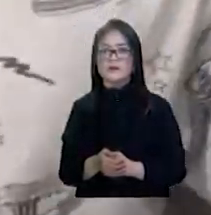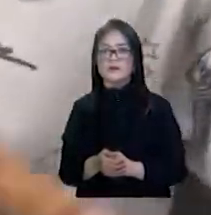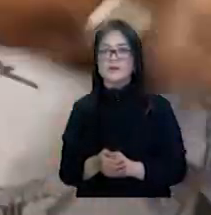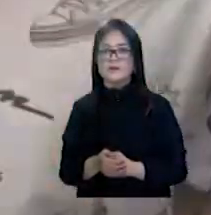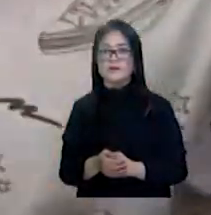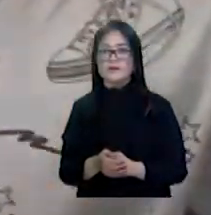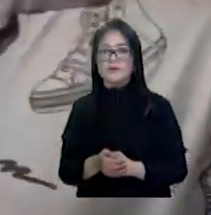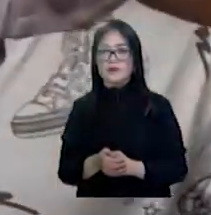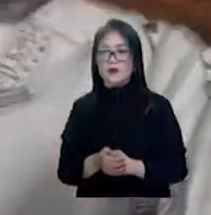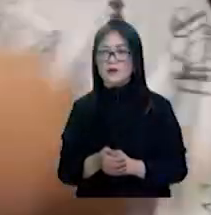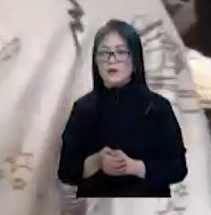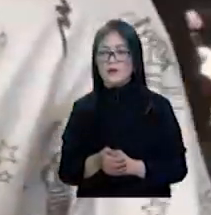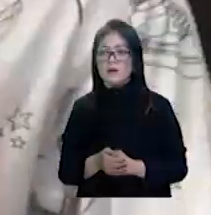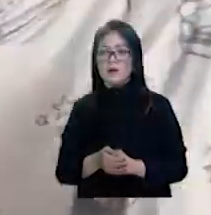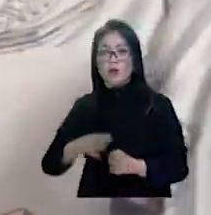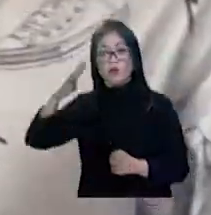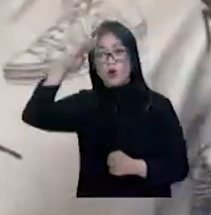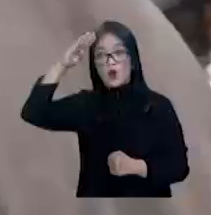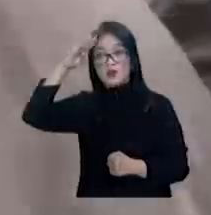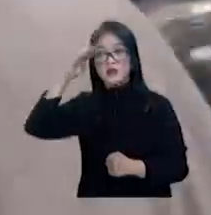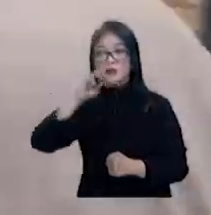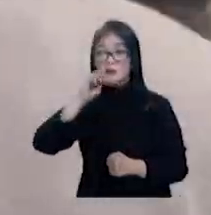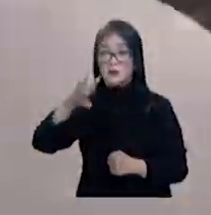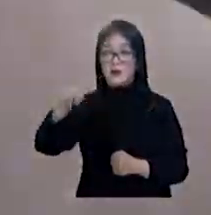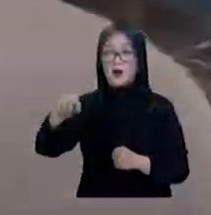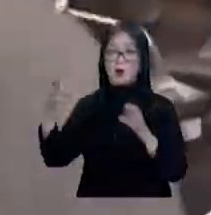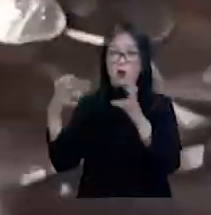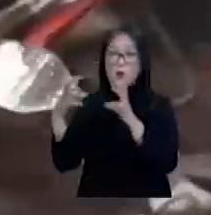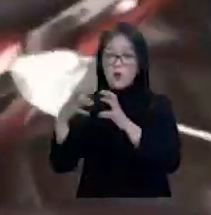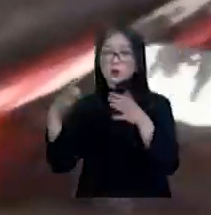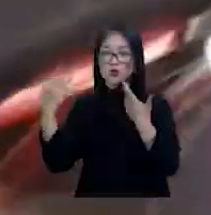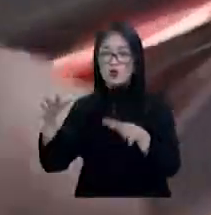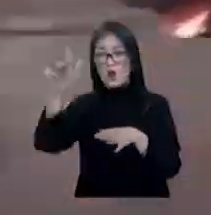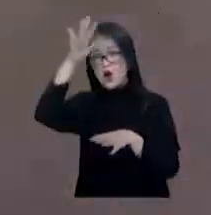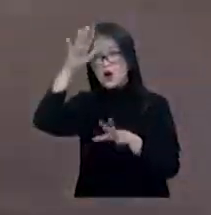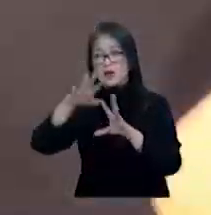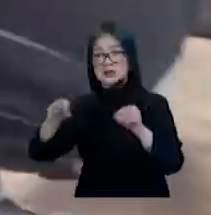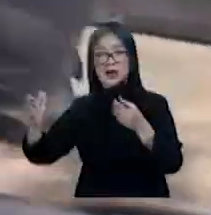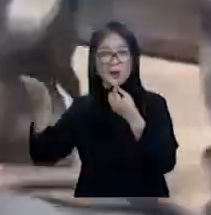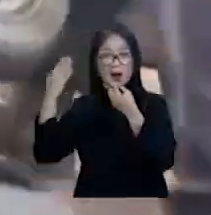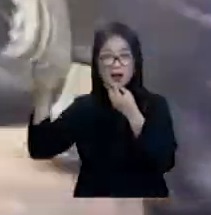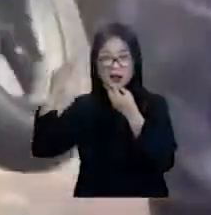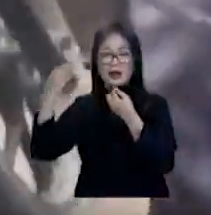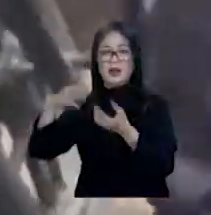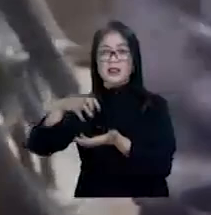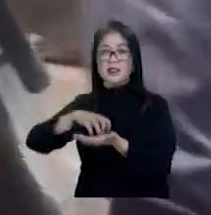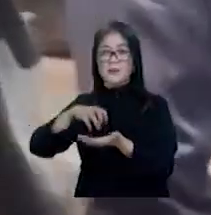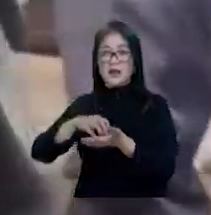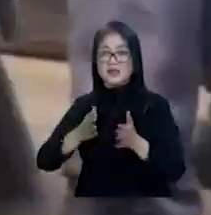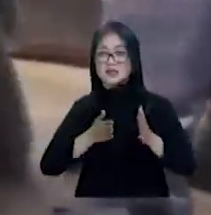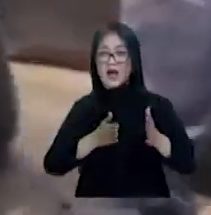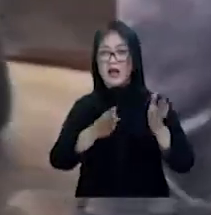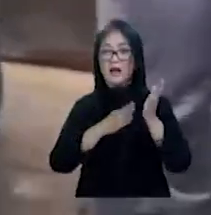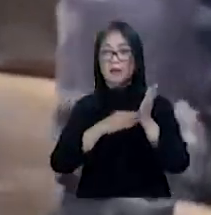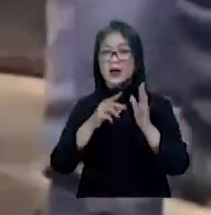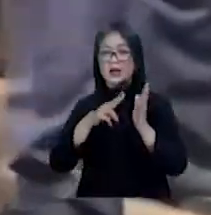Sementara itu petugas juga sempat bersih tegang dengan sejumlah juru parkir di Jalan Kiai Haji Mas Mansur. Juru parkir berusaha mempertahankan sejumlah